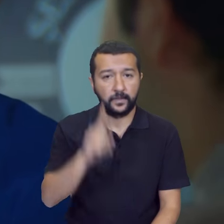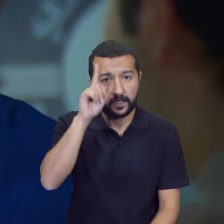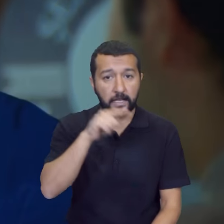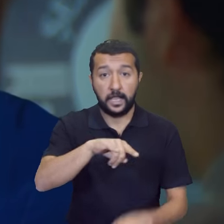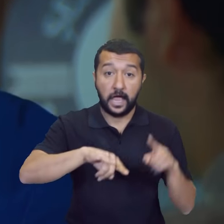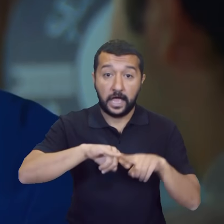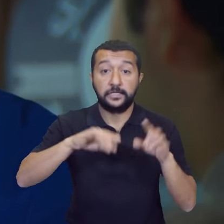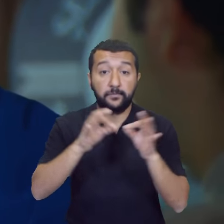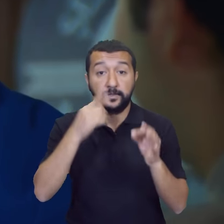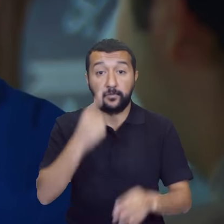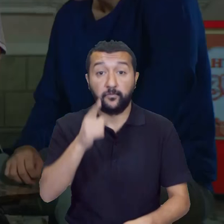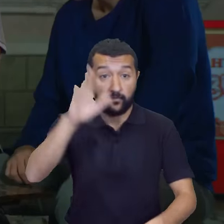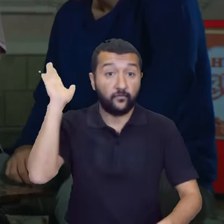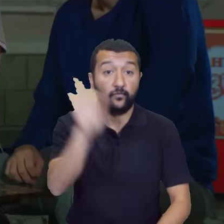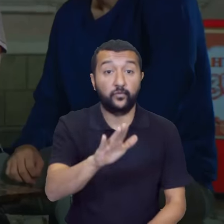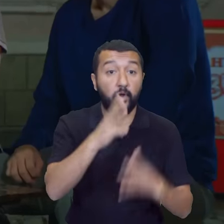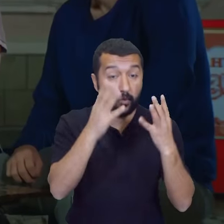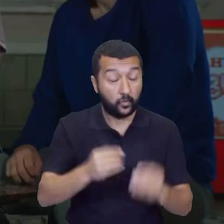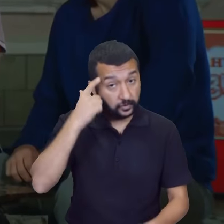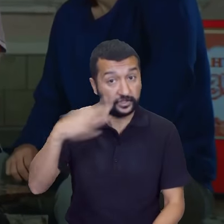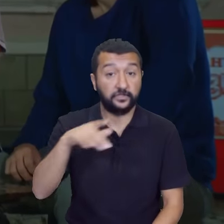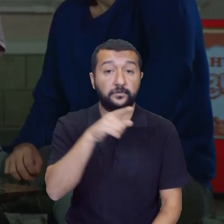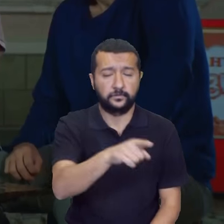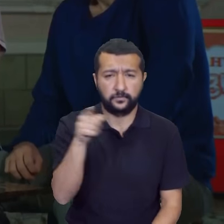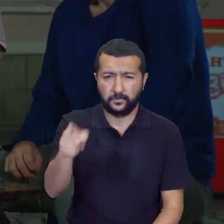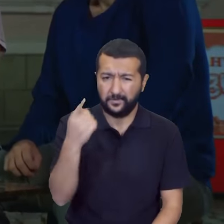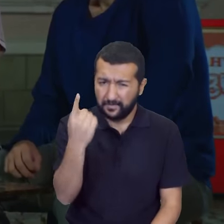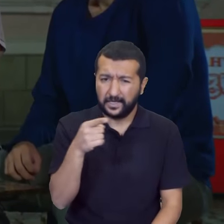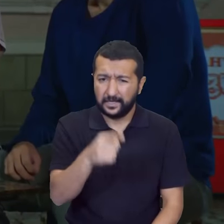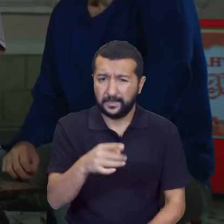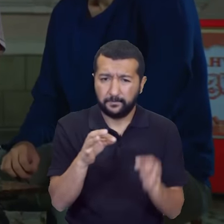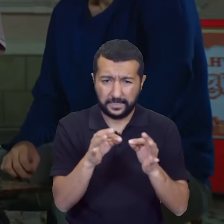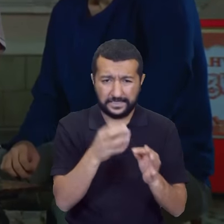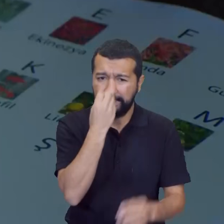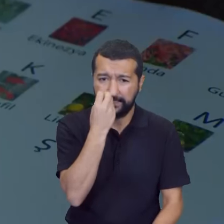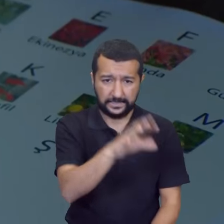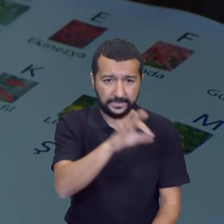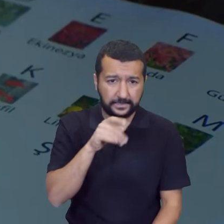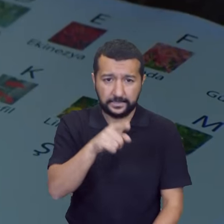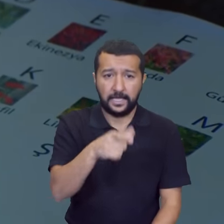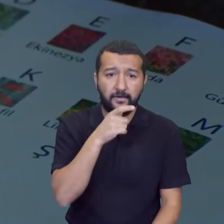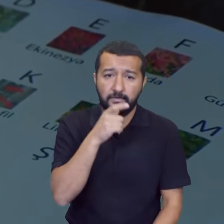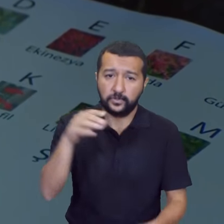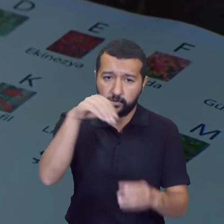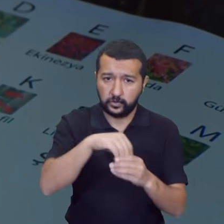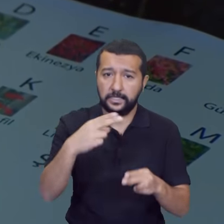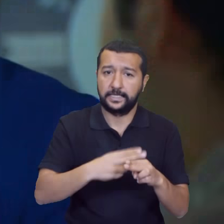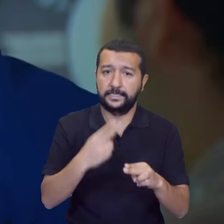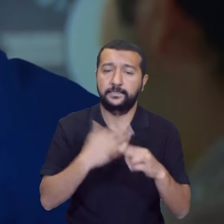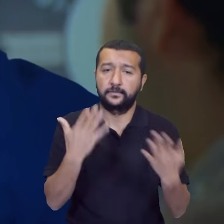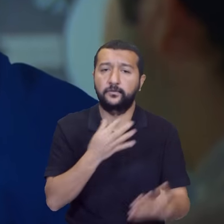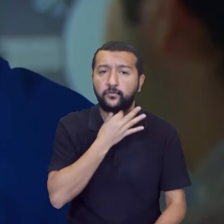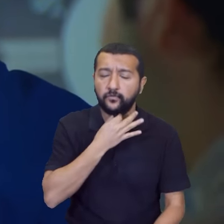Vallahi haşına başına bakmadan buradan bir dalarım sana. Ne olduğunu şaşırırsın ha. Ulan alt tarafı bir bitki seçeceğiz şurada. Kahvemizde aromasını deneyeceğiz